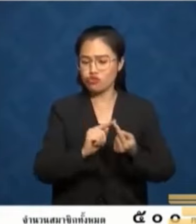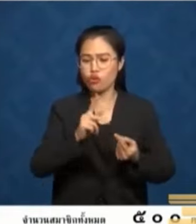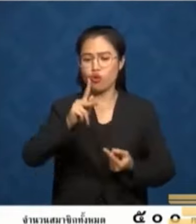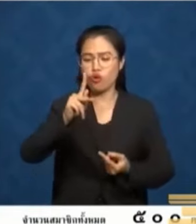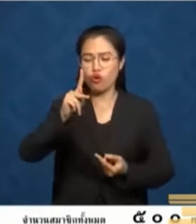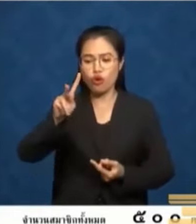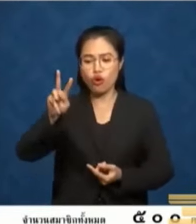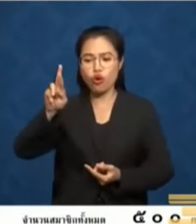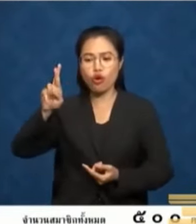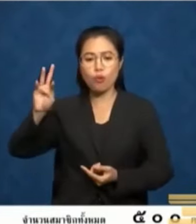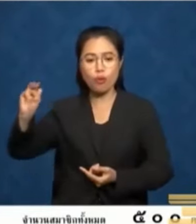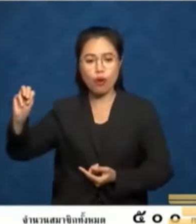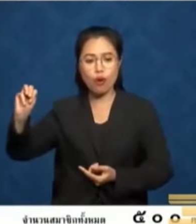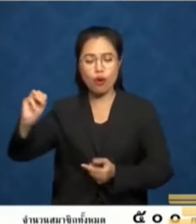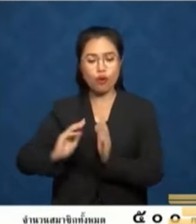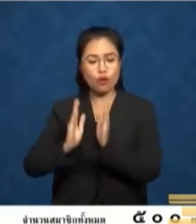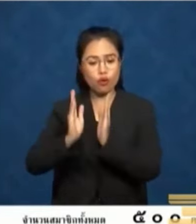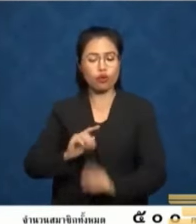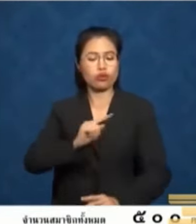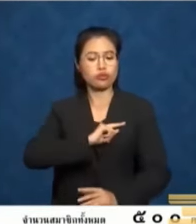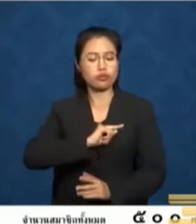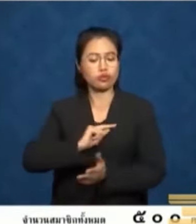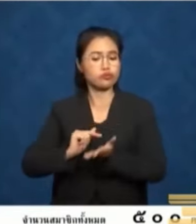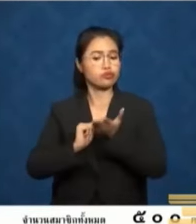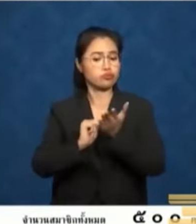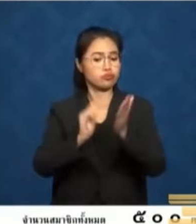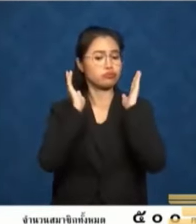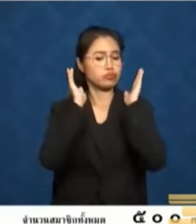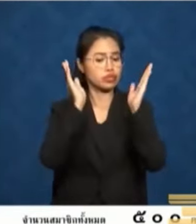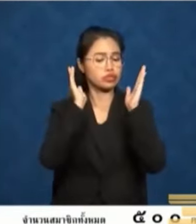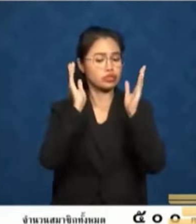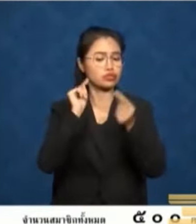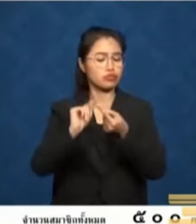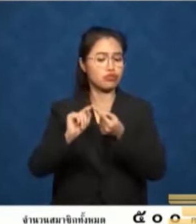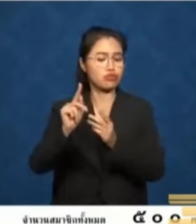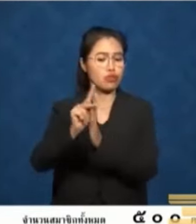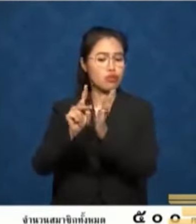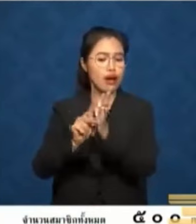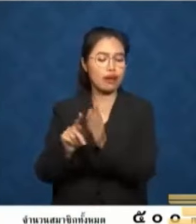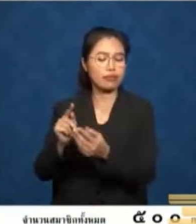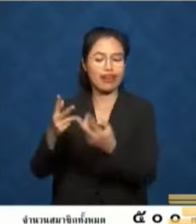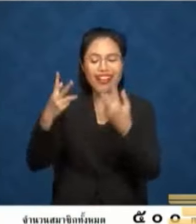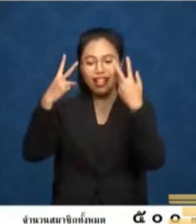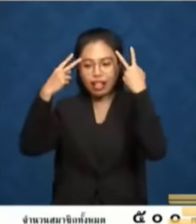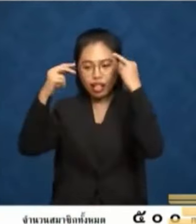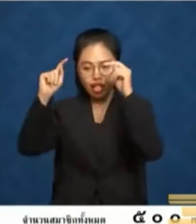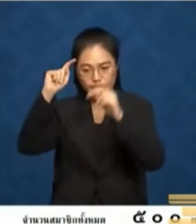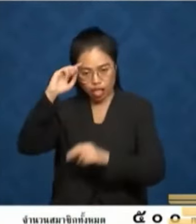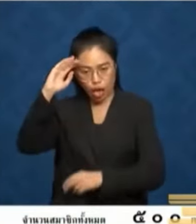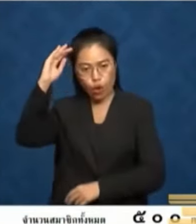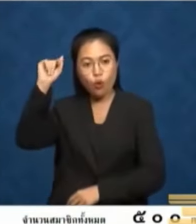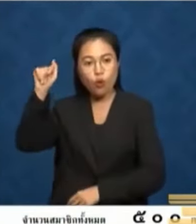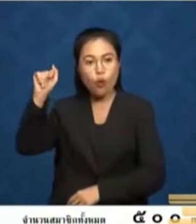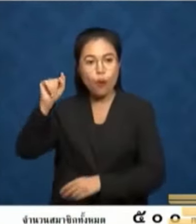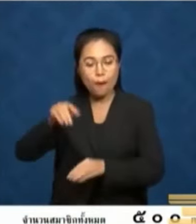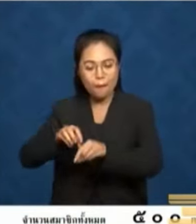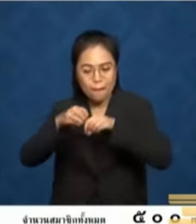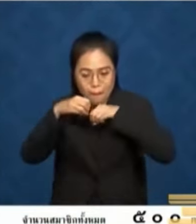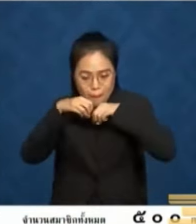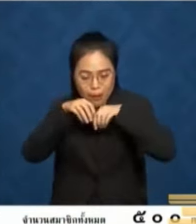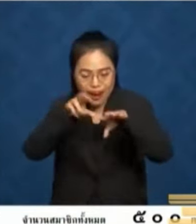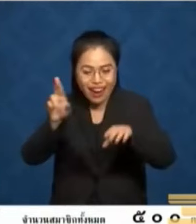รับผิดชอบในการที่จะนำเสนอกฎหมายคือท่านนายกแล้วก็รับพรมราชองการประกาศใช้ใน